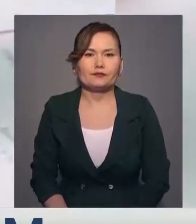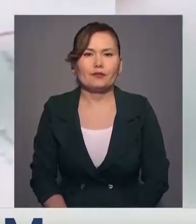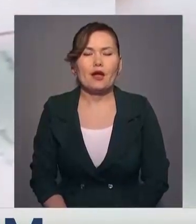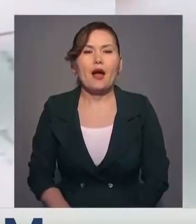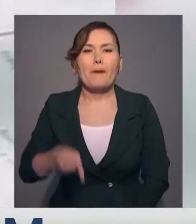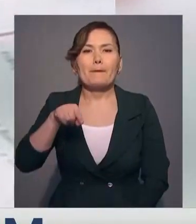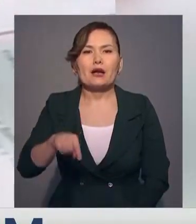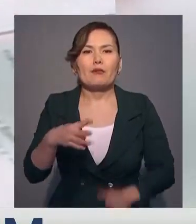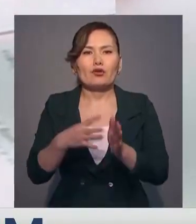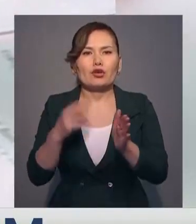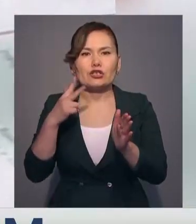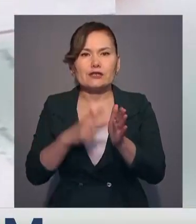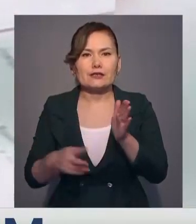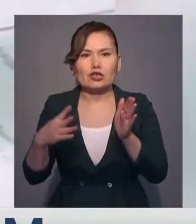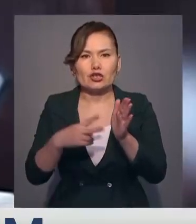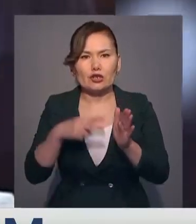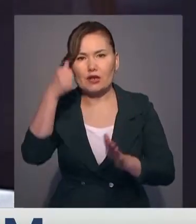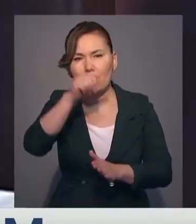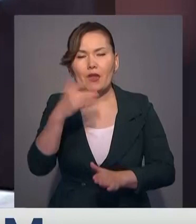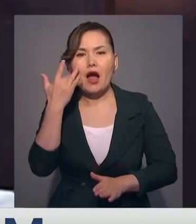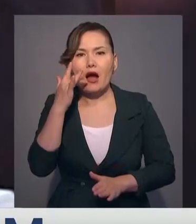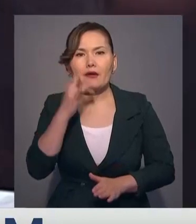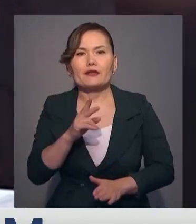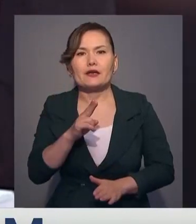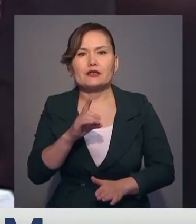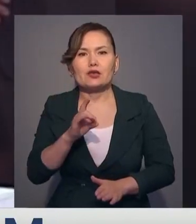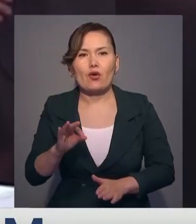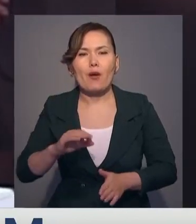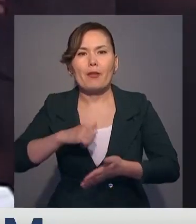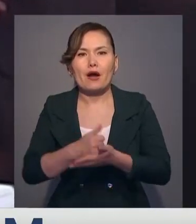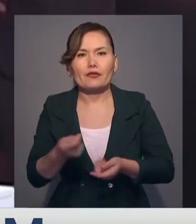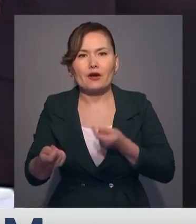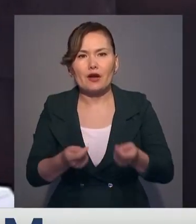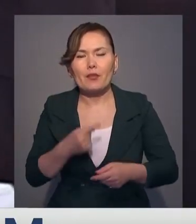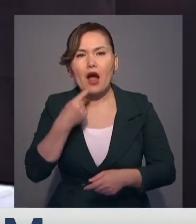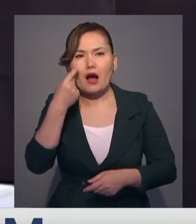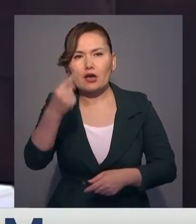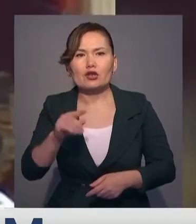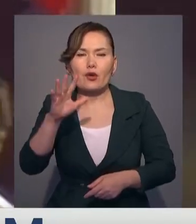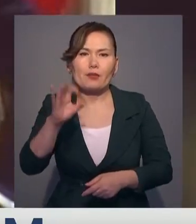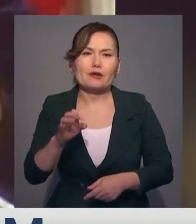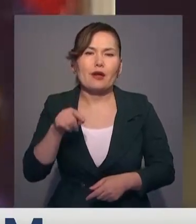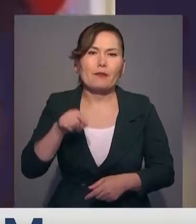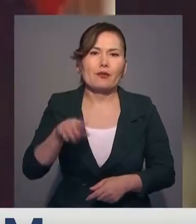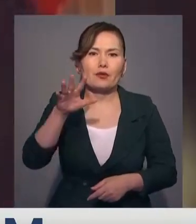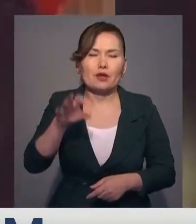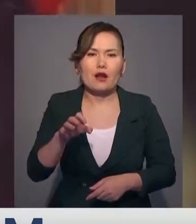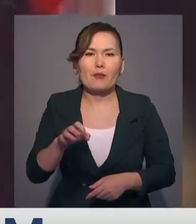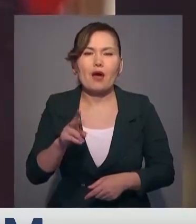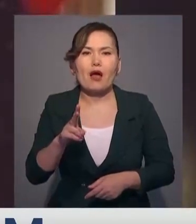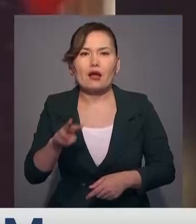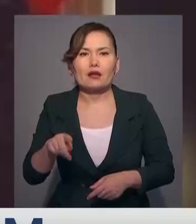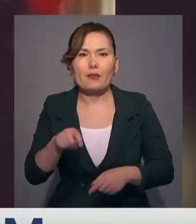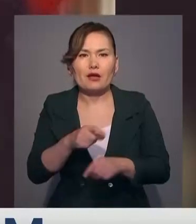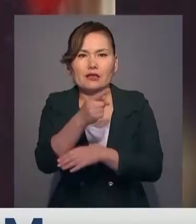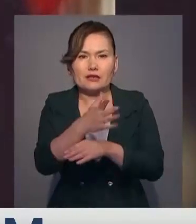Естеріңізге сала кетейік, 1987 жылы АКШ пен КСРО басшылары қашықтығы 500-ден 5500 шақырымға жететін